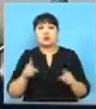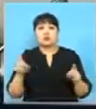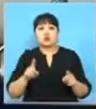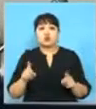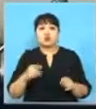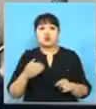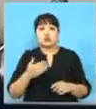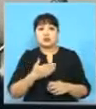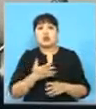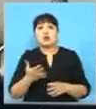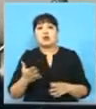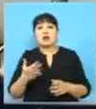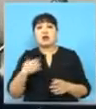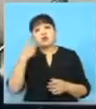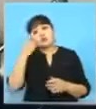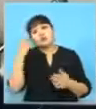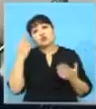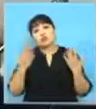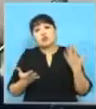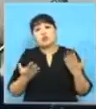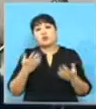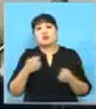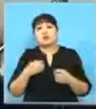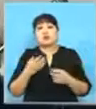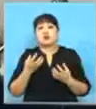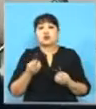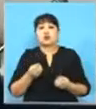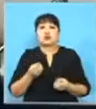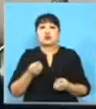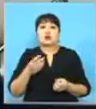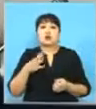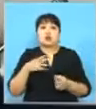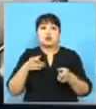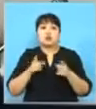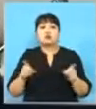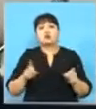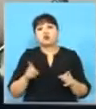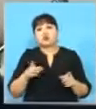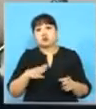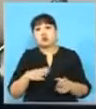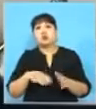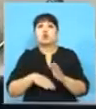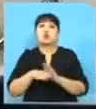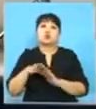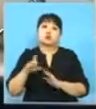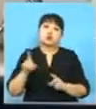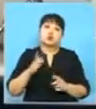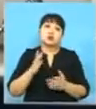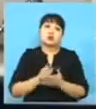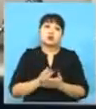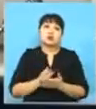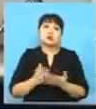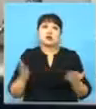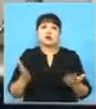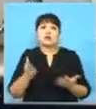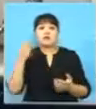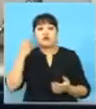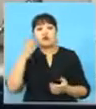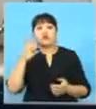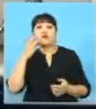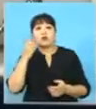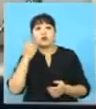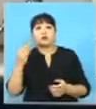я лично, это лично мое мнение, может, не совпадает, я лично считаю, если это что-то делается лучше в Карагане или в Актюбинске, в